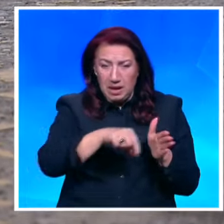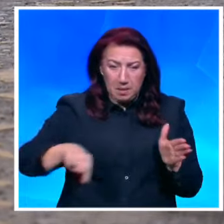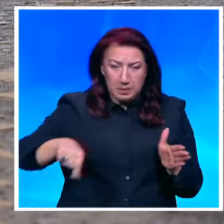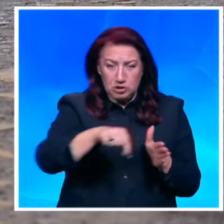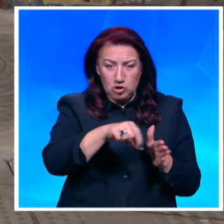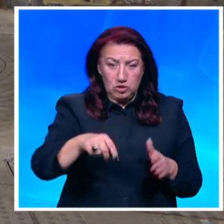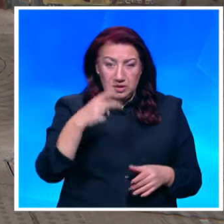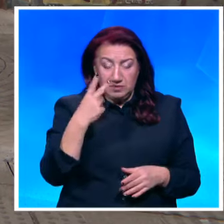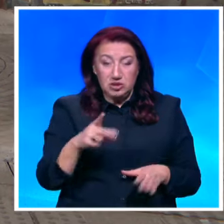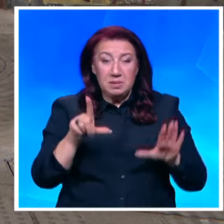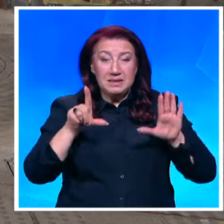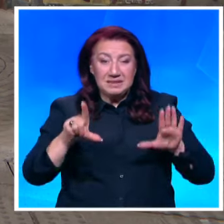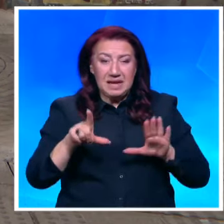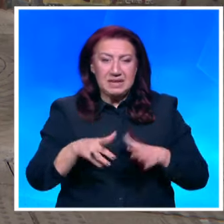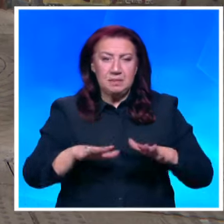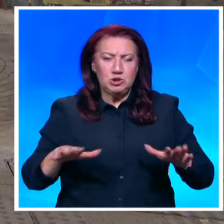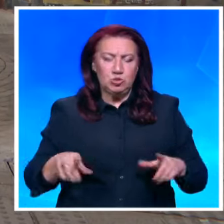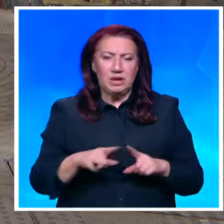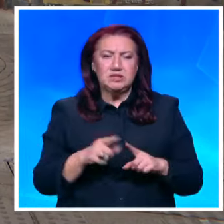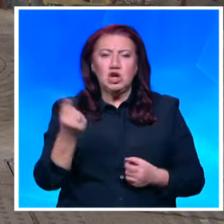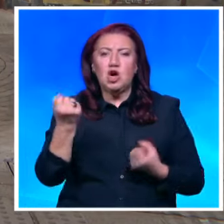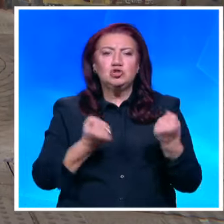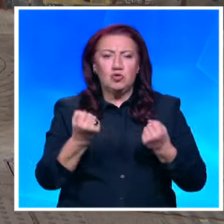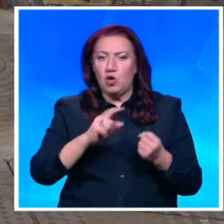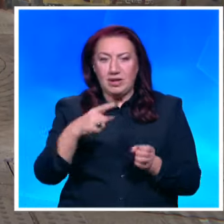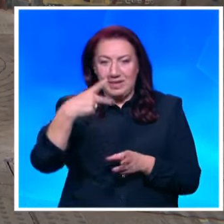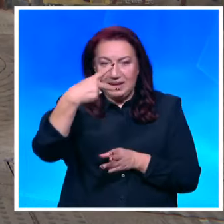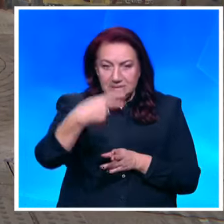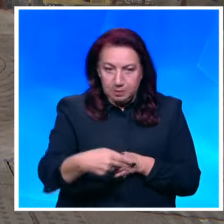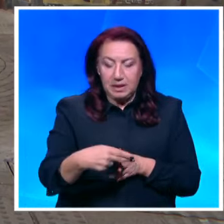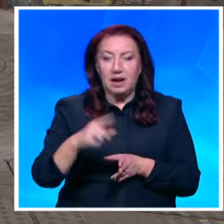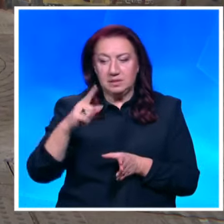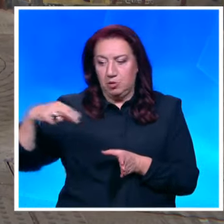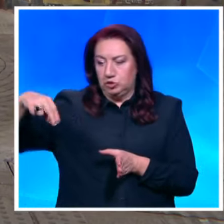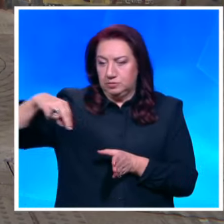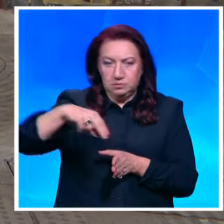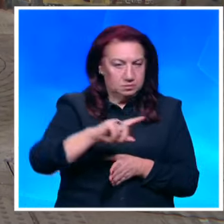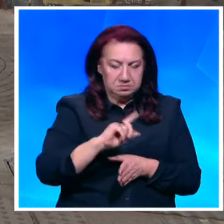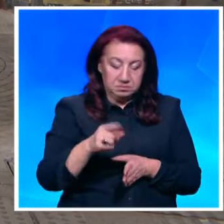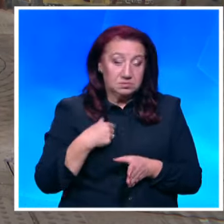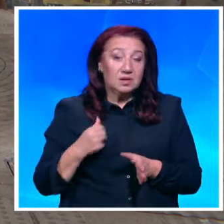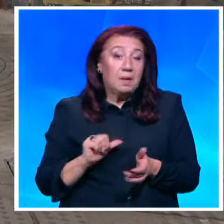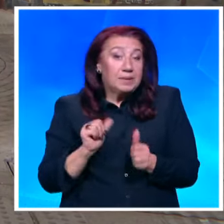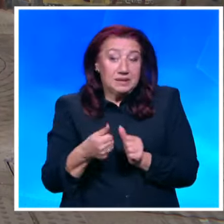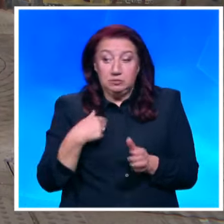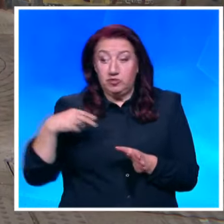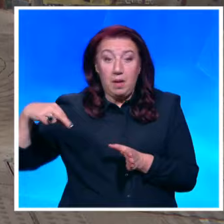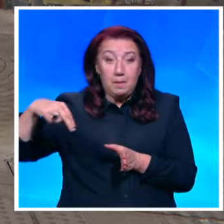7 ситуации, в които шофьорите не пропускат пешеходците да преминат, въпреки че са с предимство.